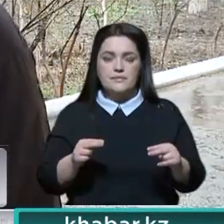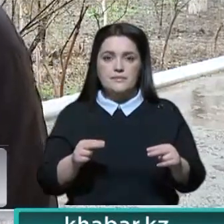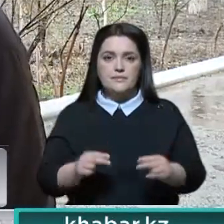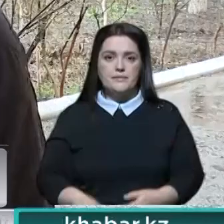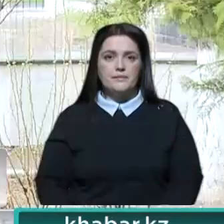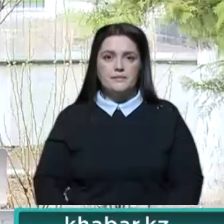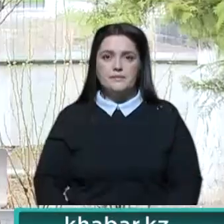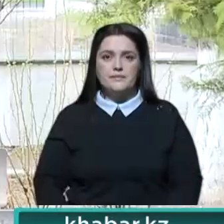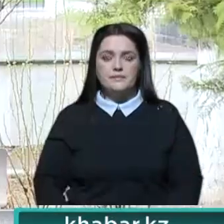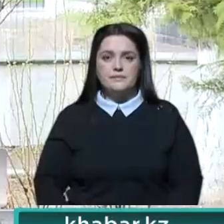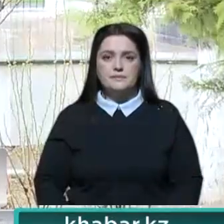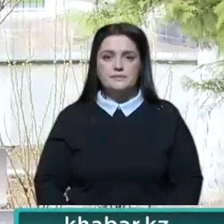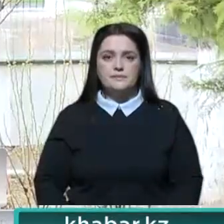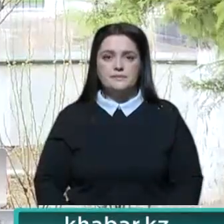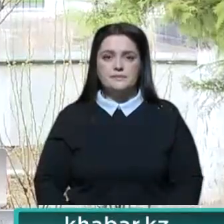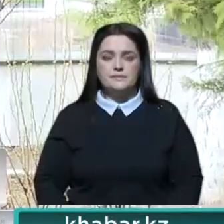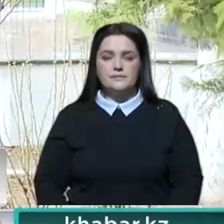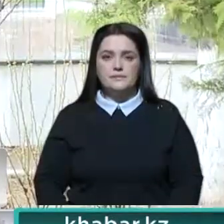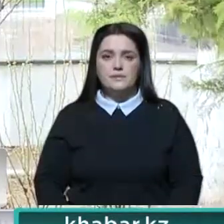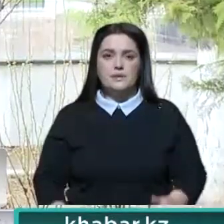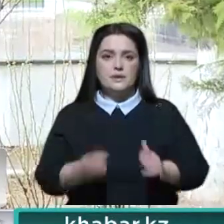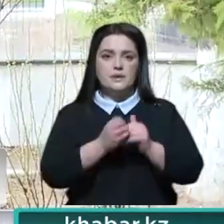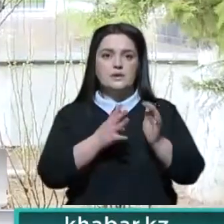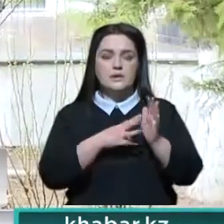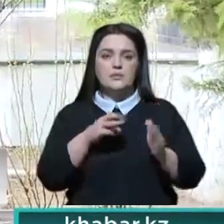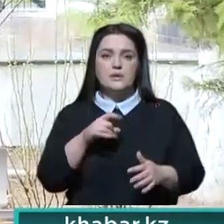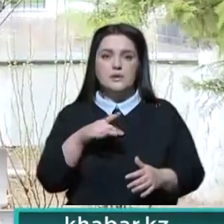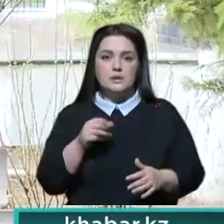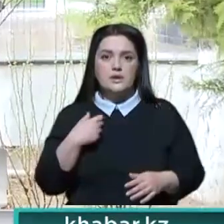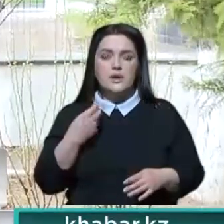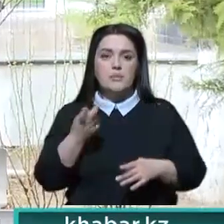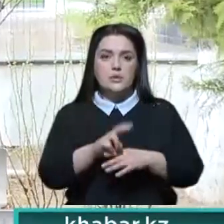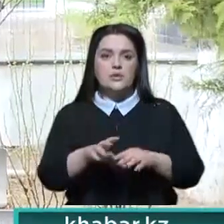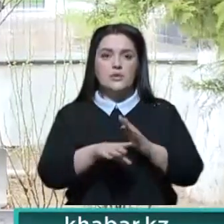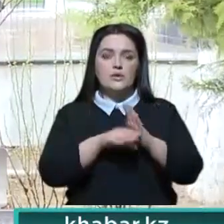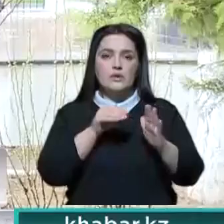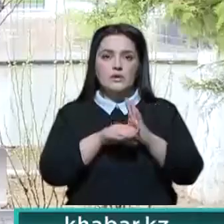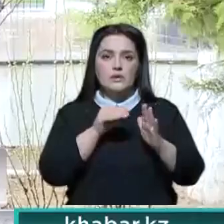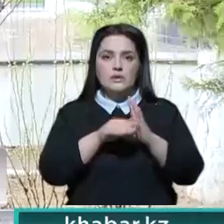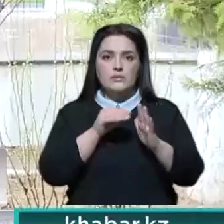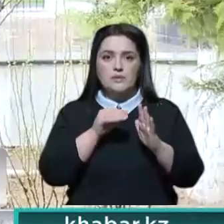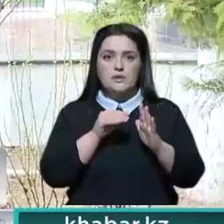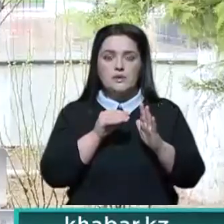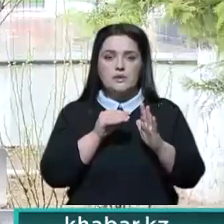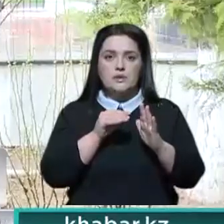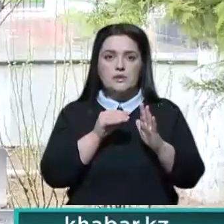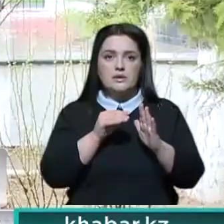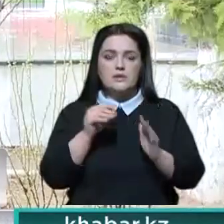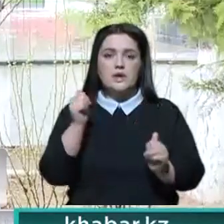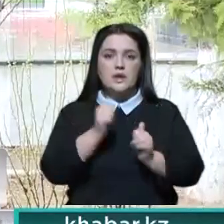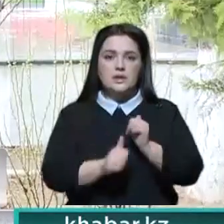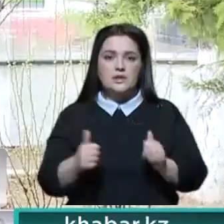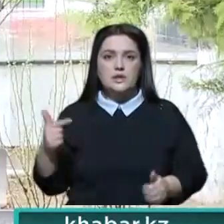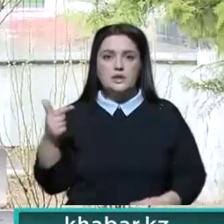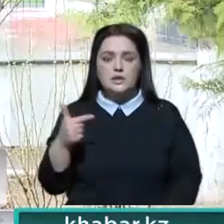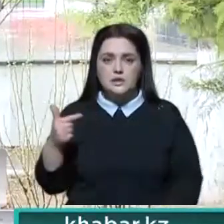лучшего. 19 марта я пойду на выборы, так как это, я считаю, что каждый гражданин